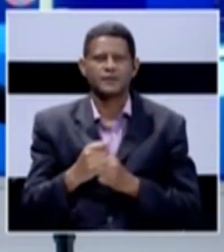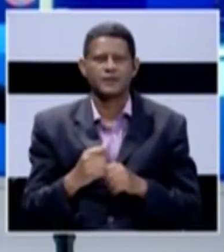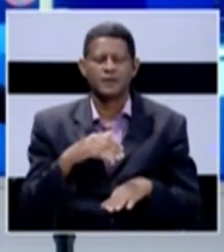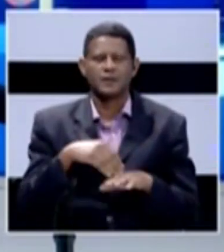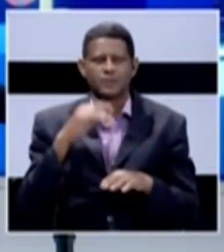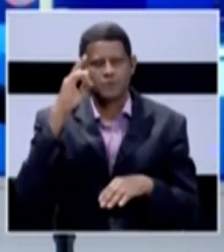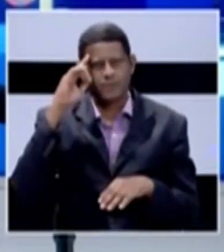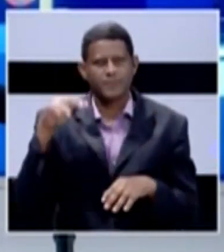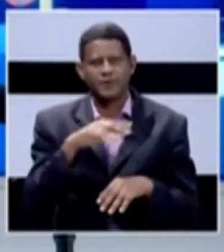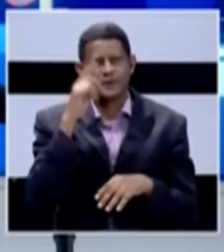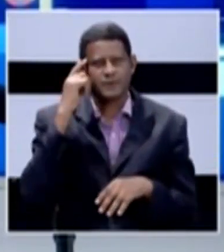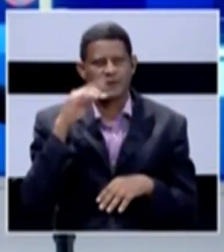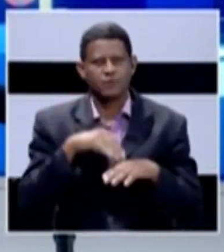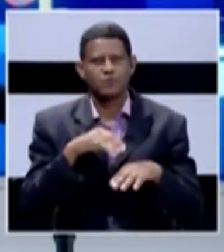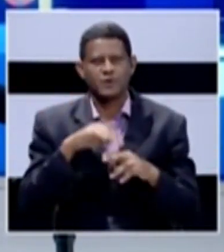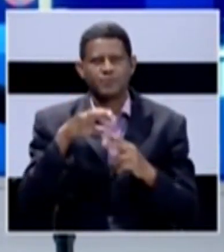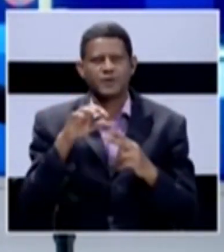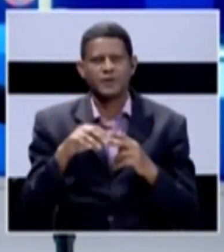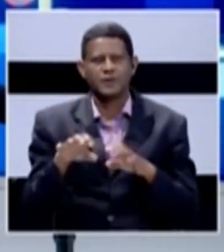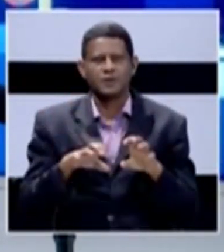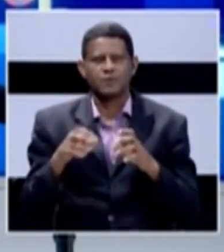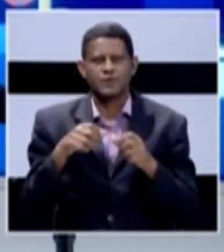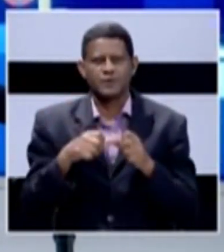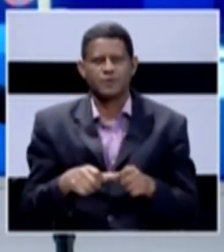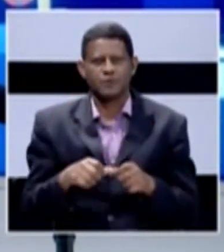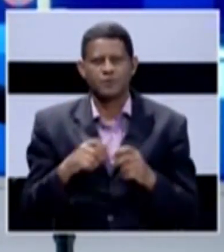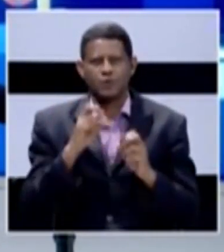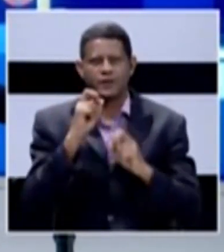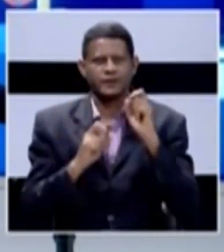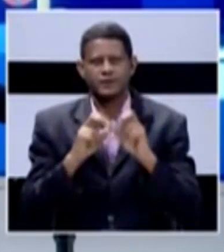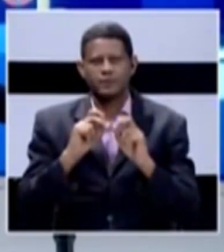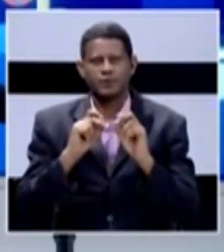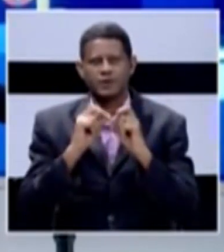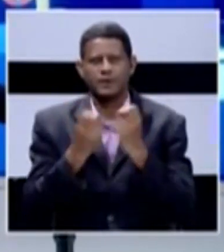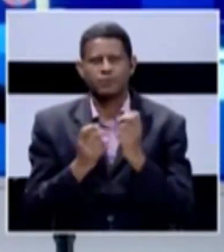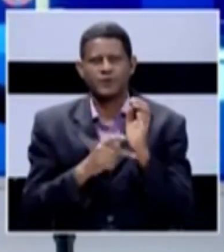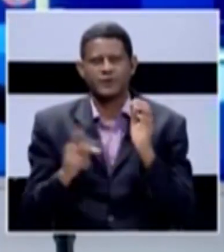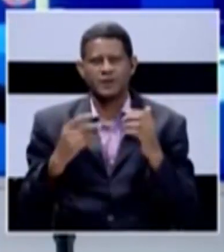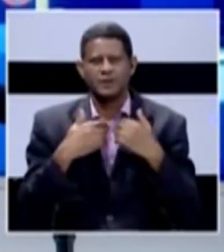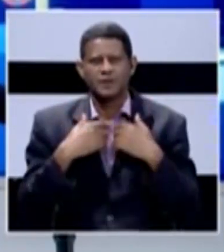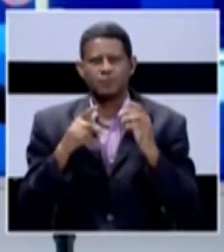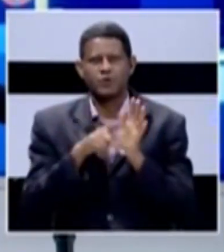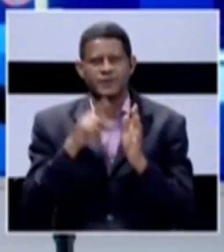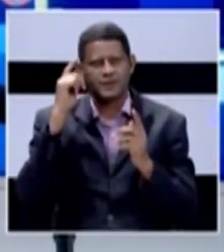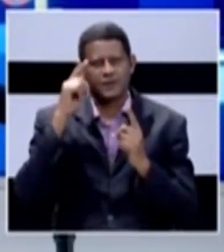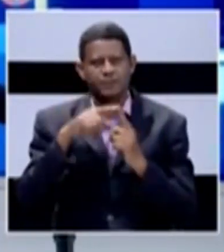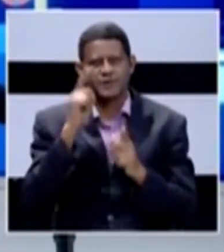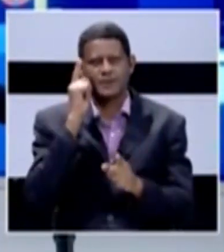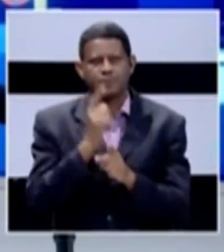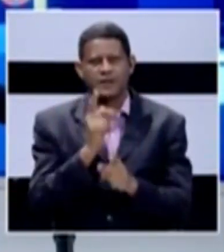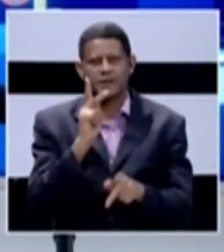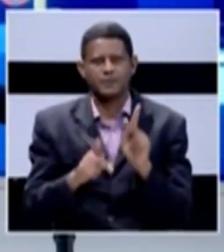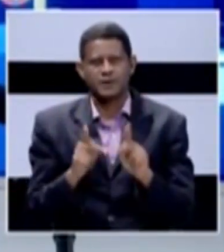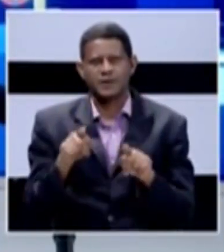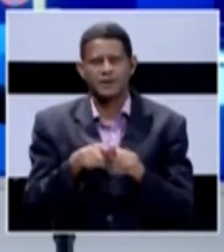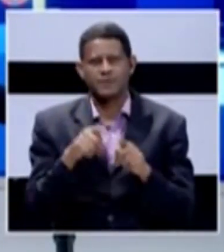ኣብ ዞባ ምዕራብ ትግራይ ጎስጓስ መረፁን ይኸሳልጡ ዝቐነዩ ተናሓናሕቲ ውድባት ፖለቲካ ዘለዎም ፖሊስን እስትራቴጂን ብዝግባእ ንህዝቢ